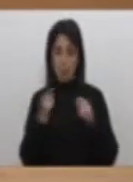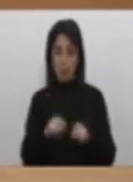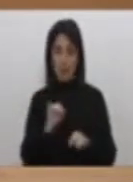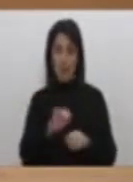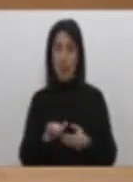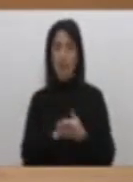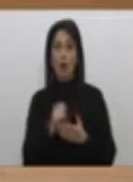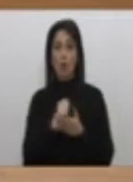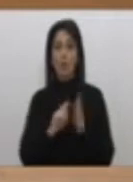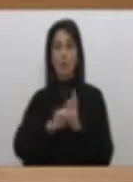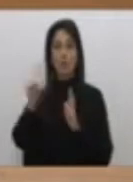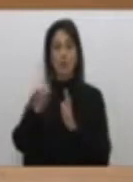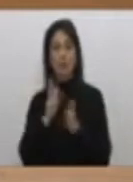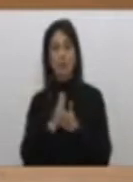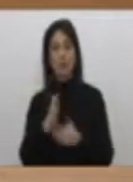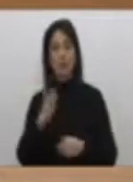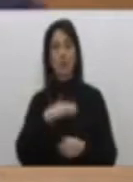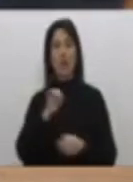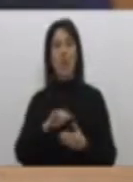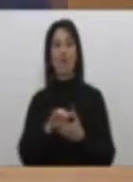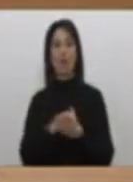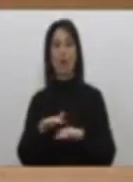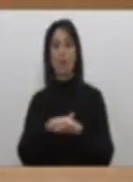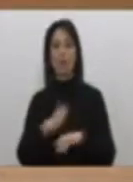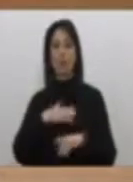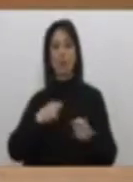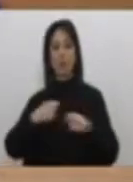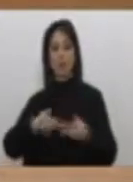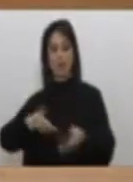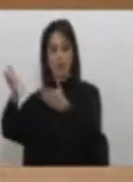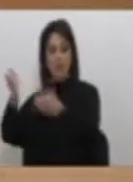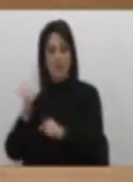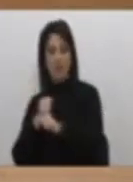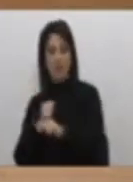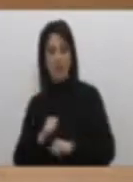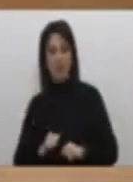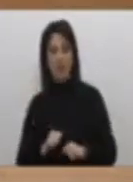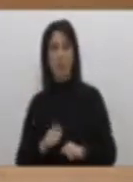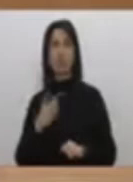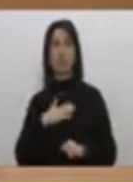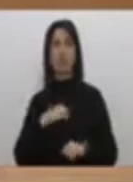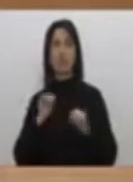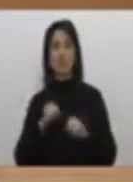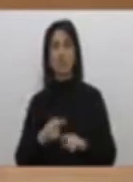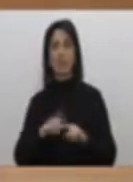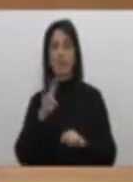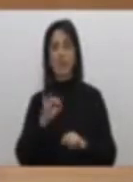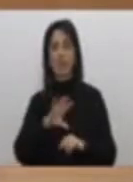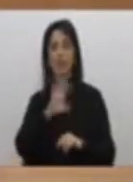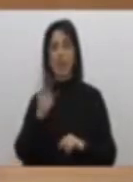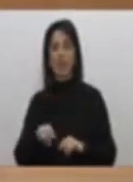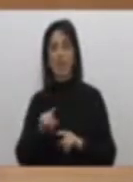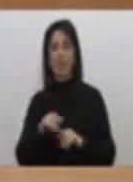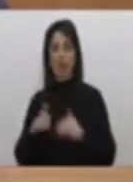ევროკავშირში უვიზომის მოსვლა გვაქვს. ჩვენ ევროკავშირის ბაზარი ჩვენს ბიზნესს გაუხსენით. ჩვენ შევძელით ის რომ ნატოს ყველაზე უფრო ახლოს